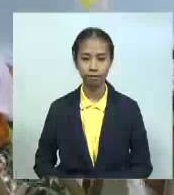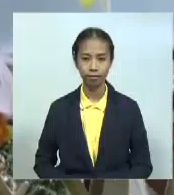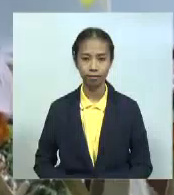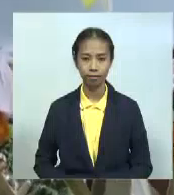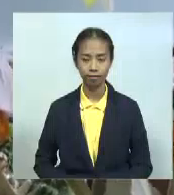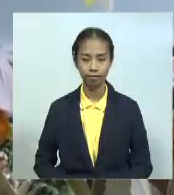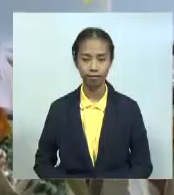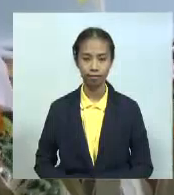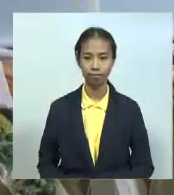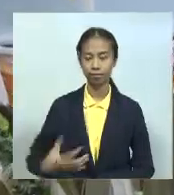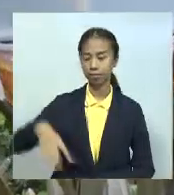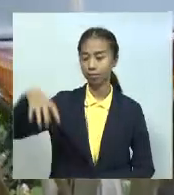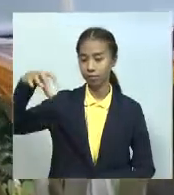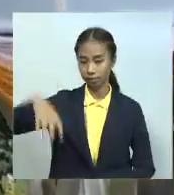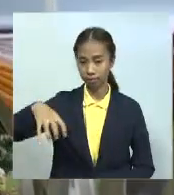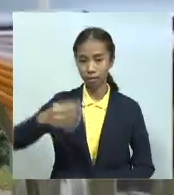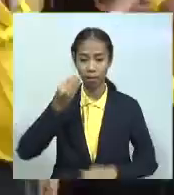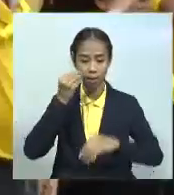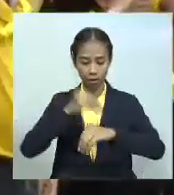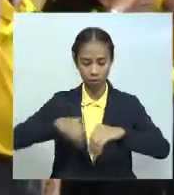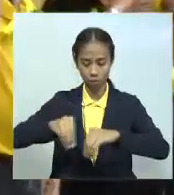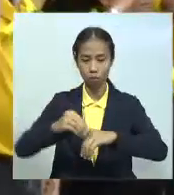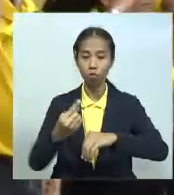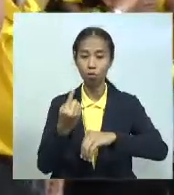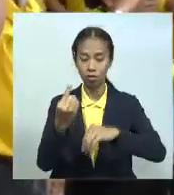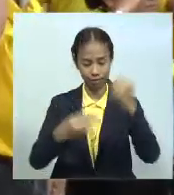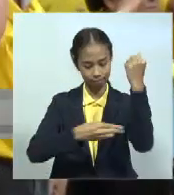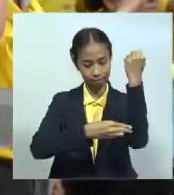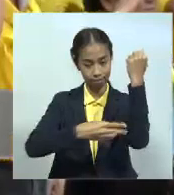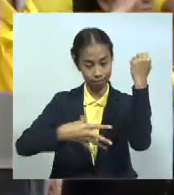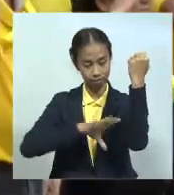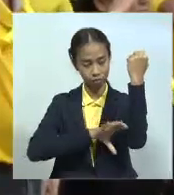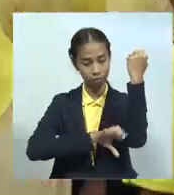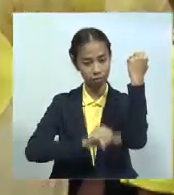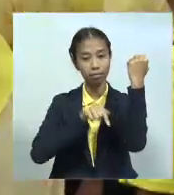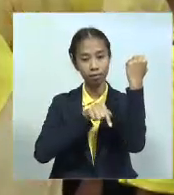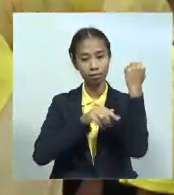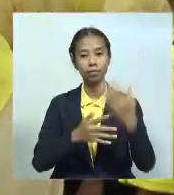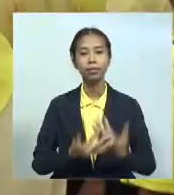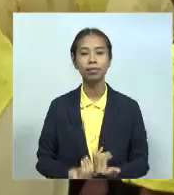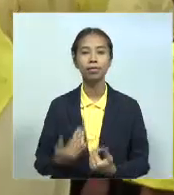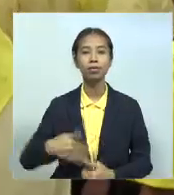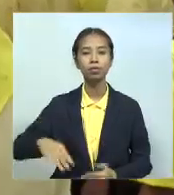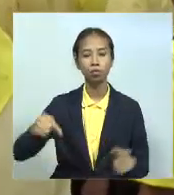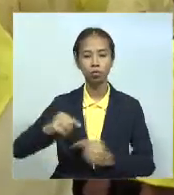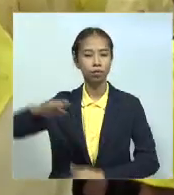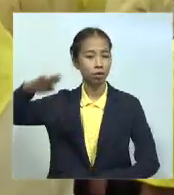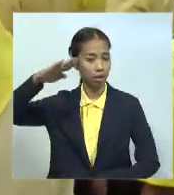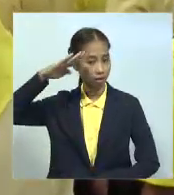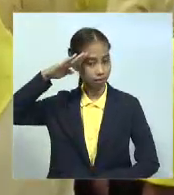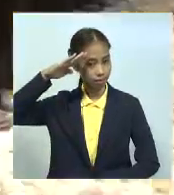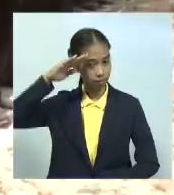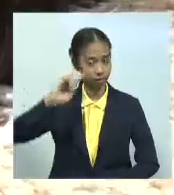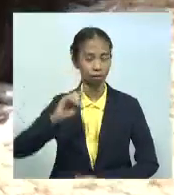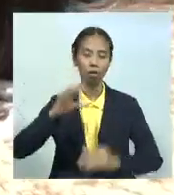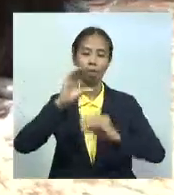ที่วรรณอุทยานควนเขาวังพื้นที่หมู่1ตำบลฉลุงอำเภอหาดใหญ่จังหวัดสงขลานะคะพลโทพรศักดิ์ภูลสวัสดิ์แม่ทัพภาคที่4